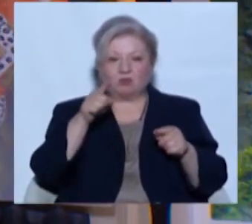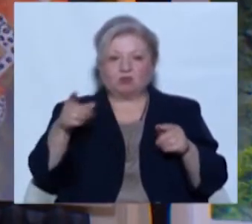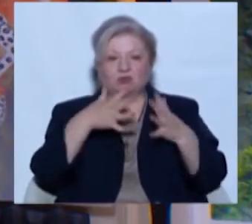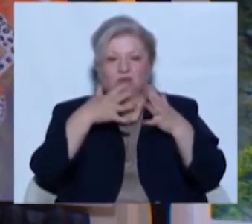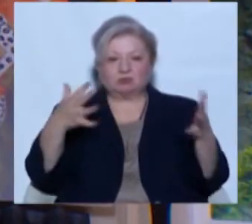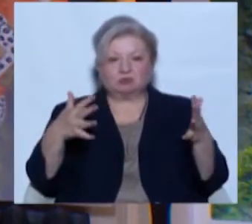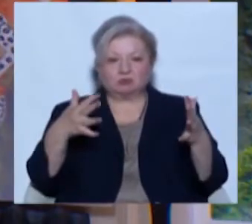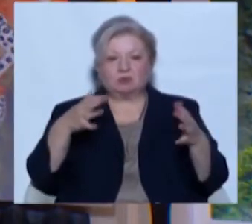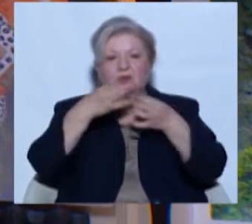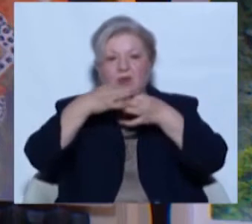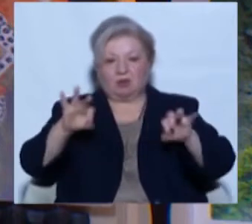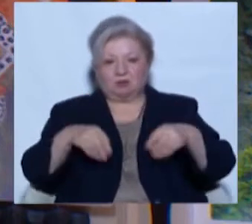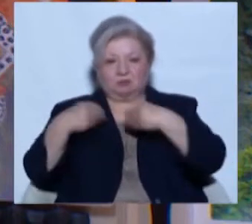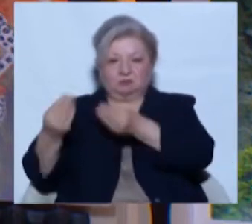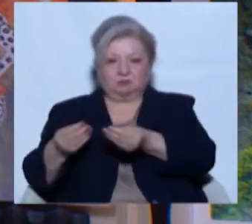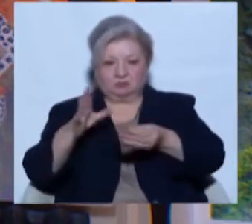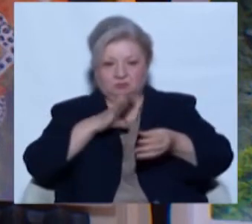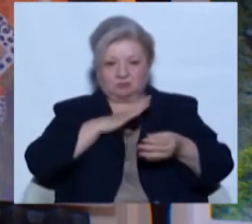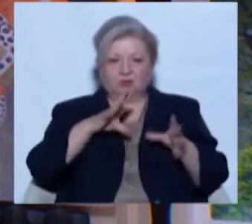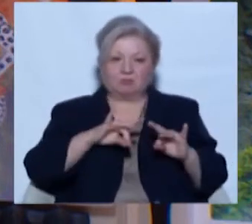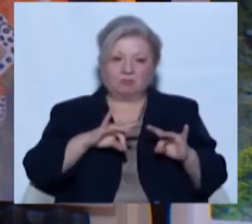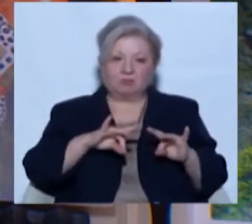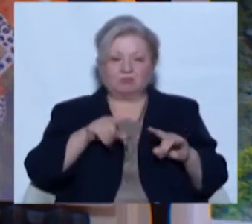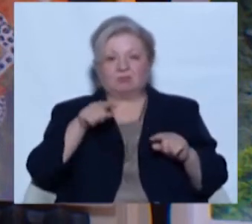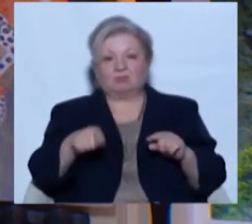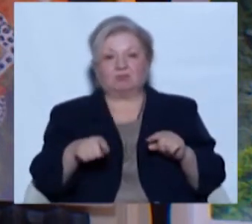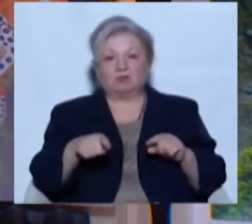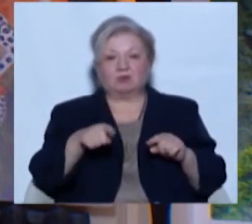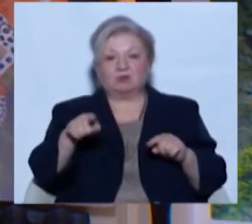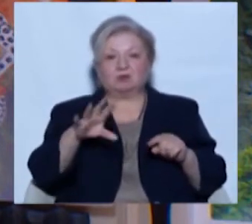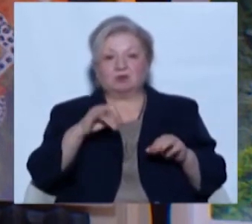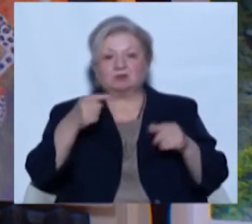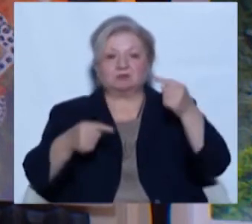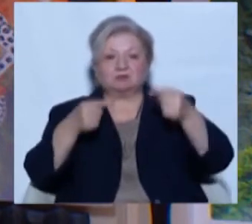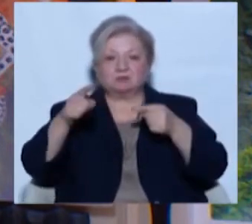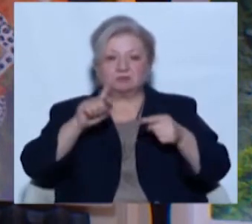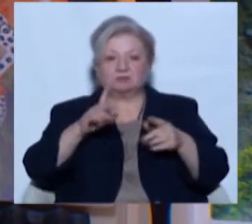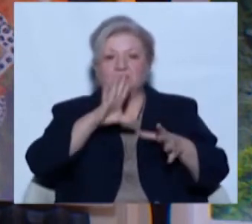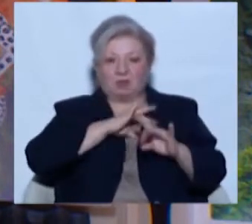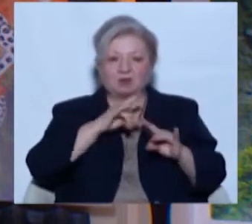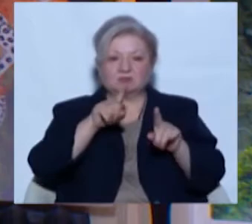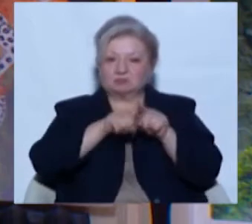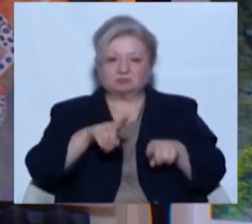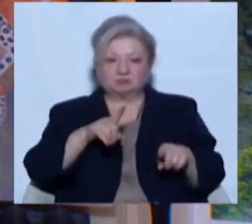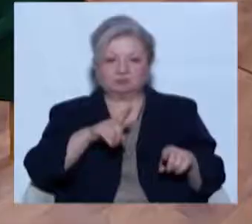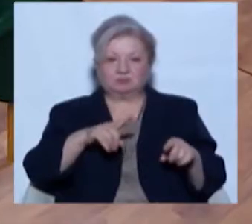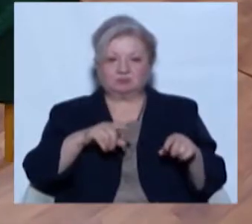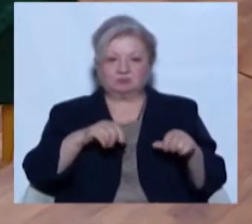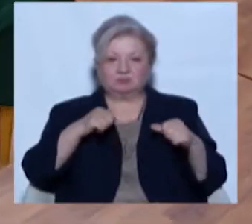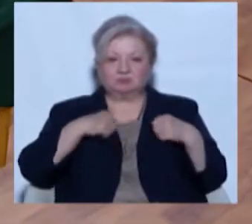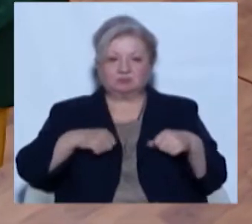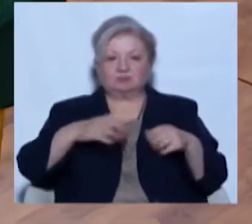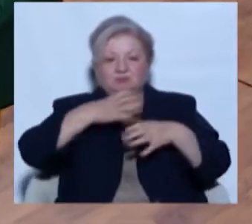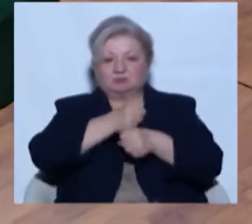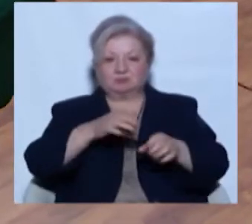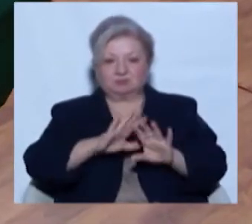დიდი თავისუფლება მიენიჭა, თუმცა ამან სეპარატისტული განცდები მაინც არ și am